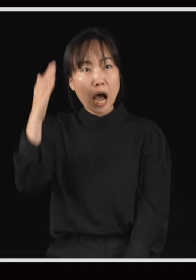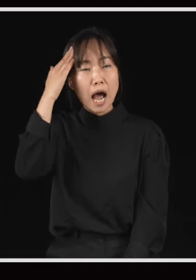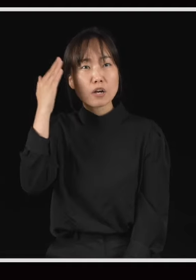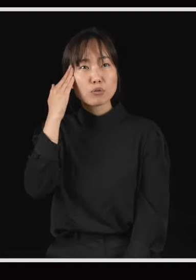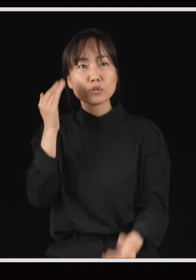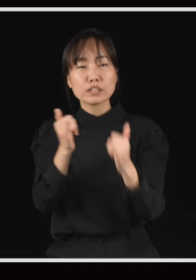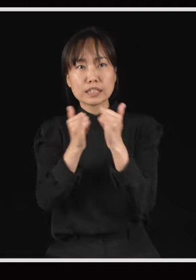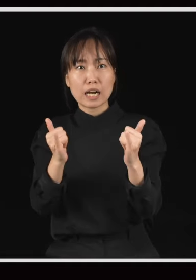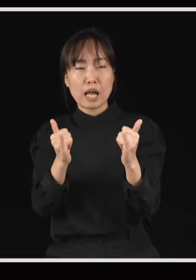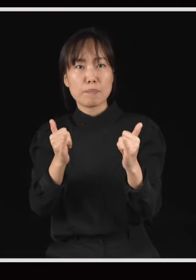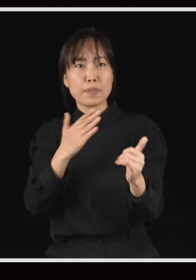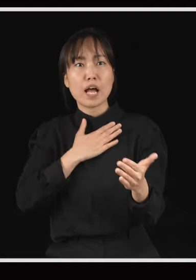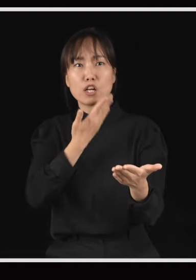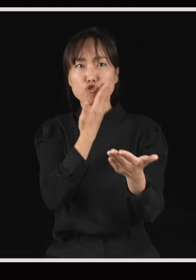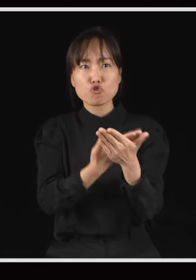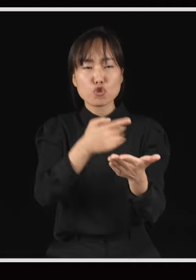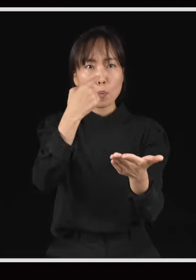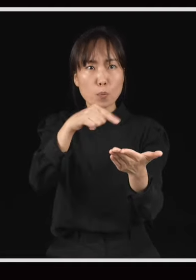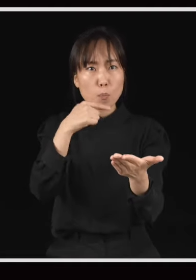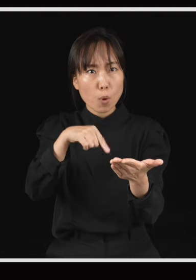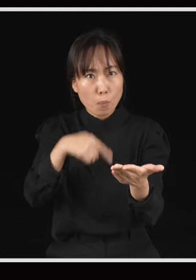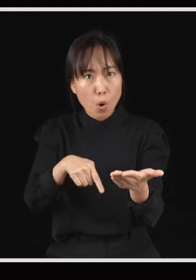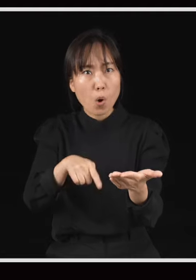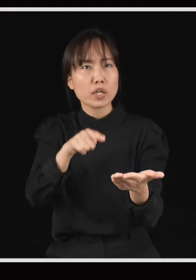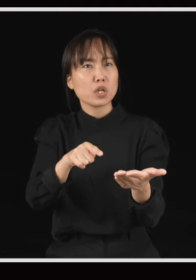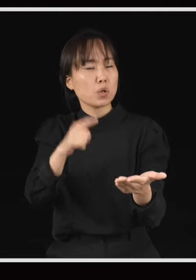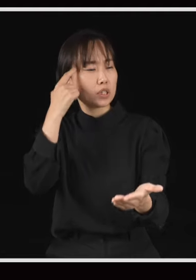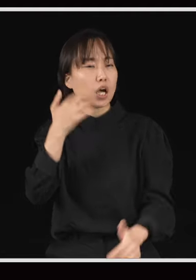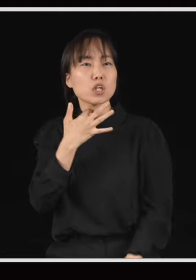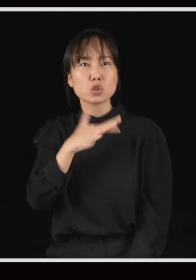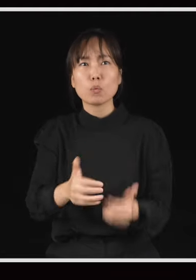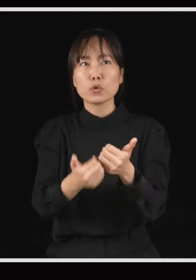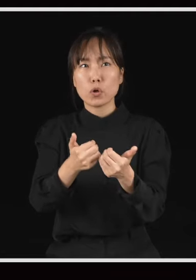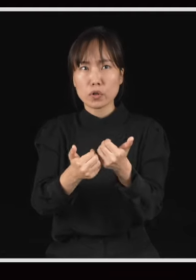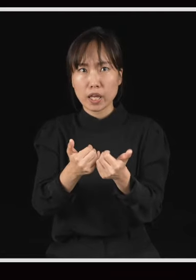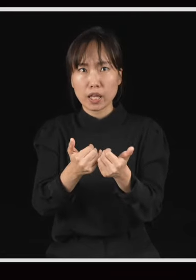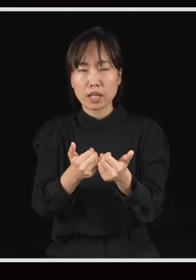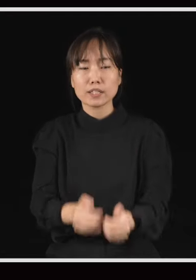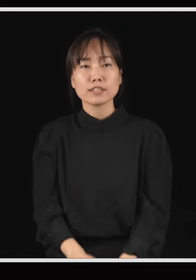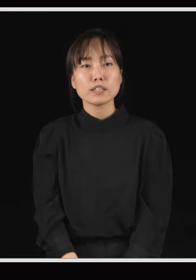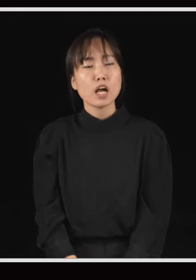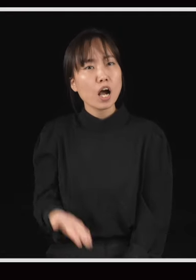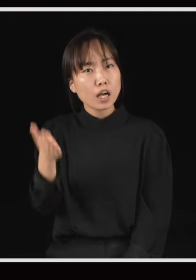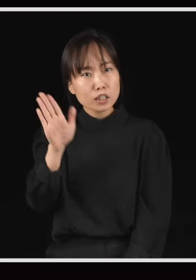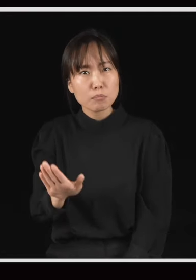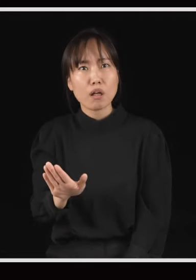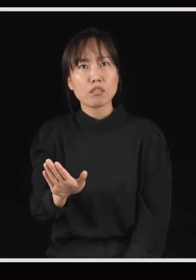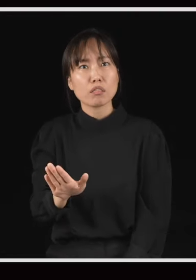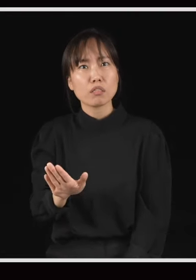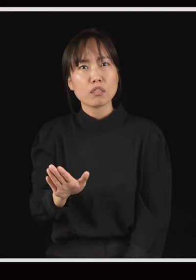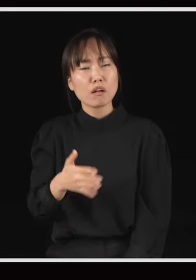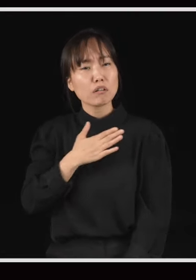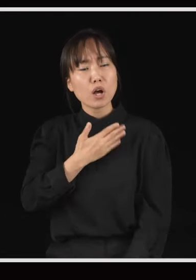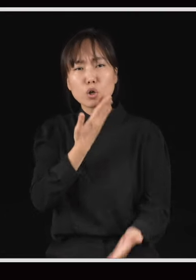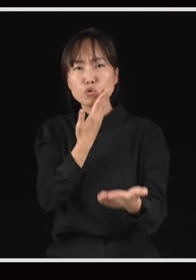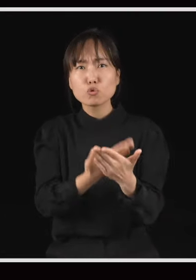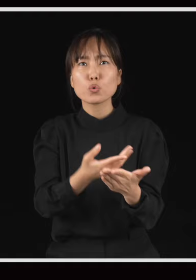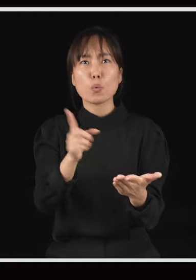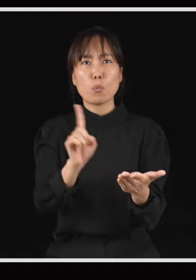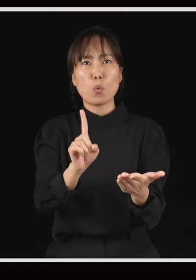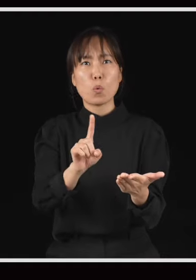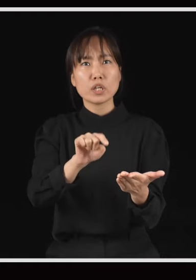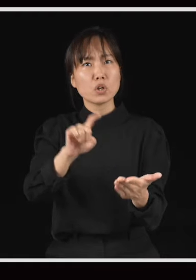이 what matters, 나에게 중요한 것에 굉장히 좀 생소해 하시는 것 같아요. 근데 요는 나에게 중요한